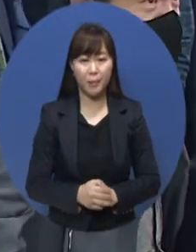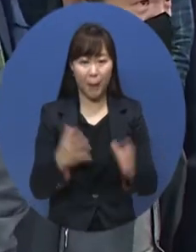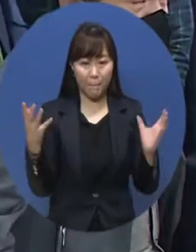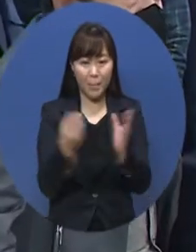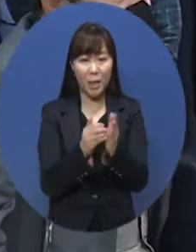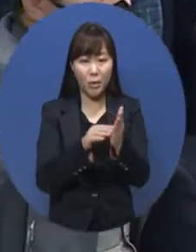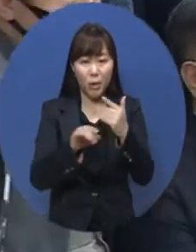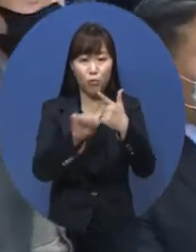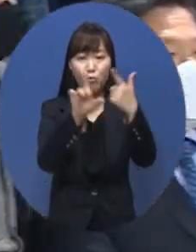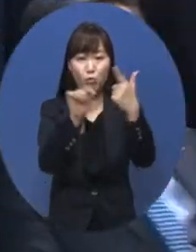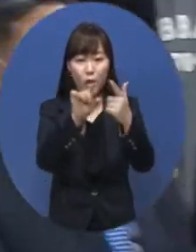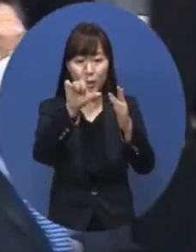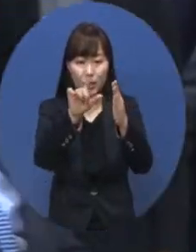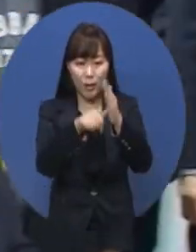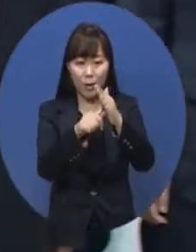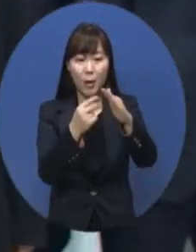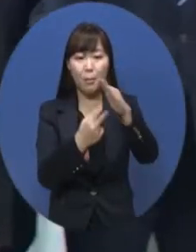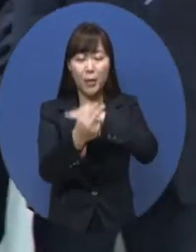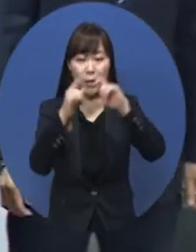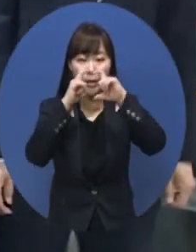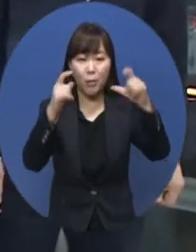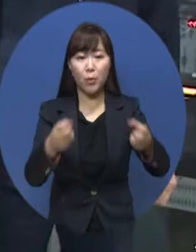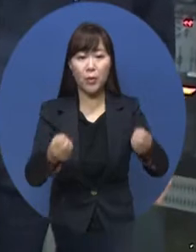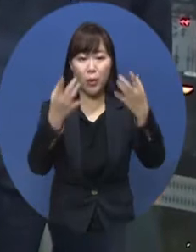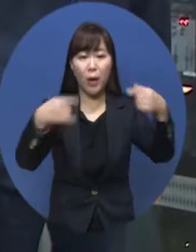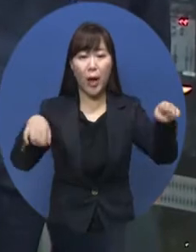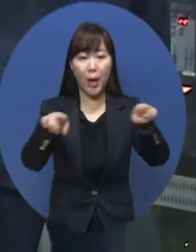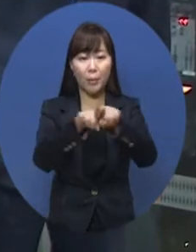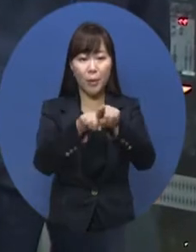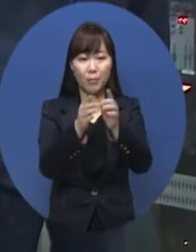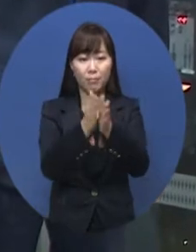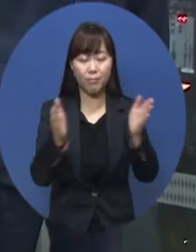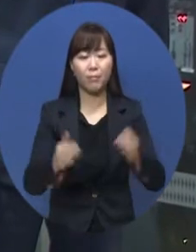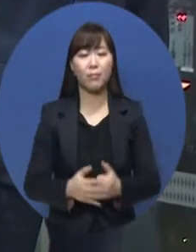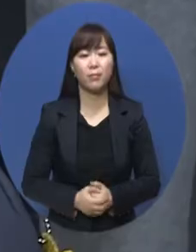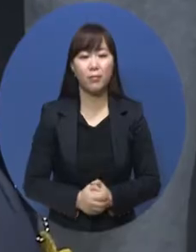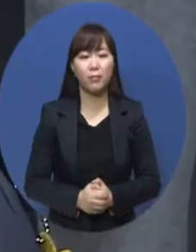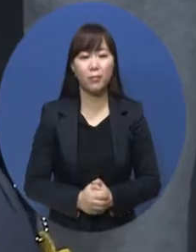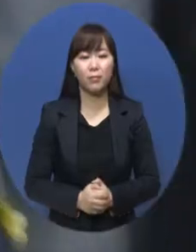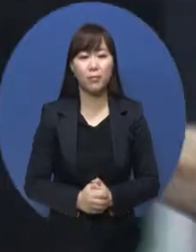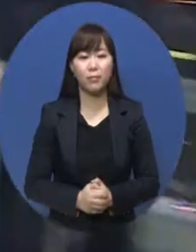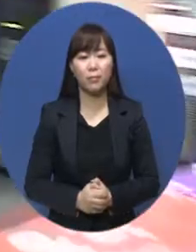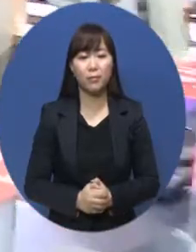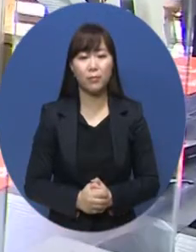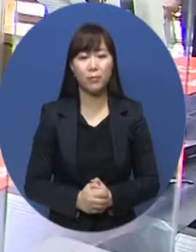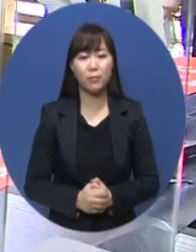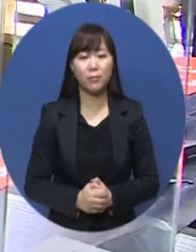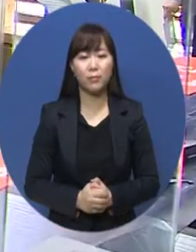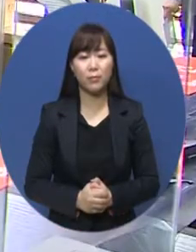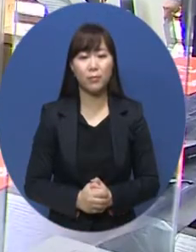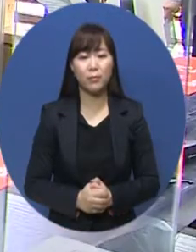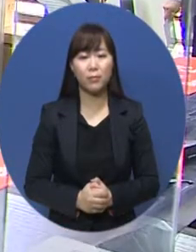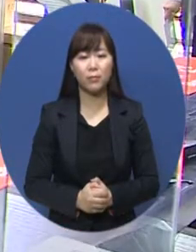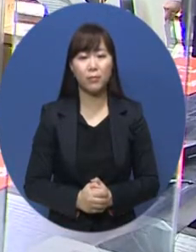로드맵은 오는 6월 비전 선포식을 통해 공표됩니다. 복지TV 뉴스 박성용입니다.